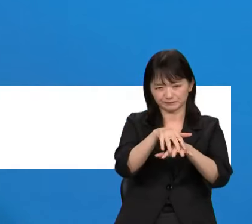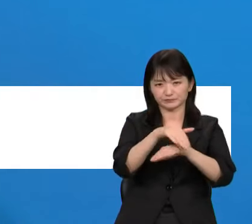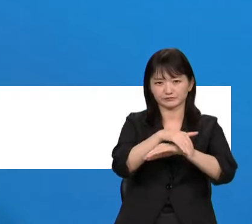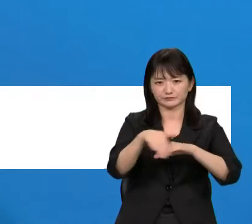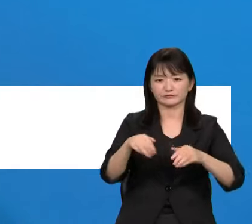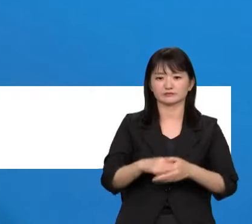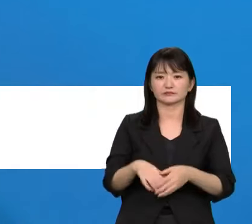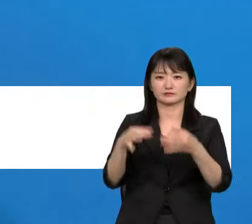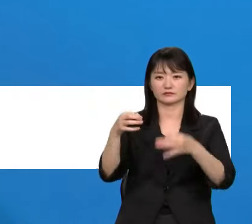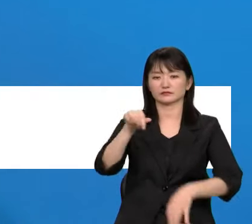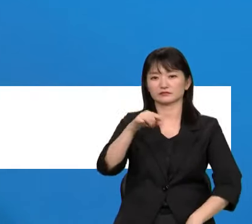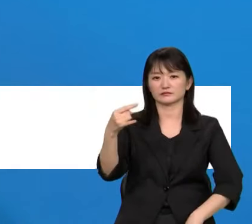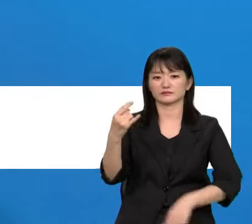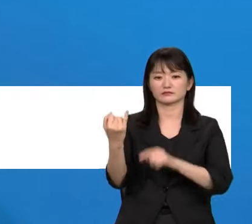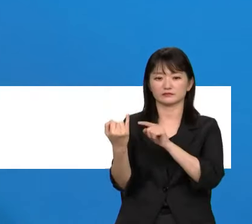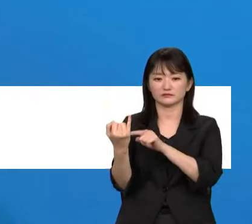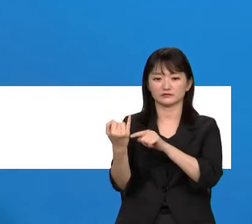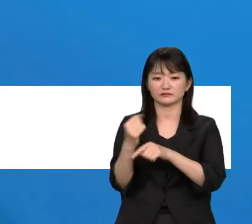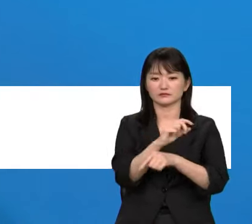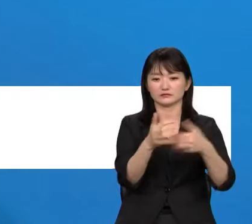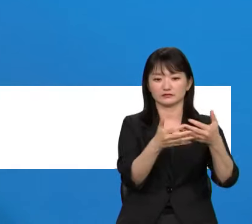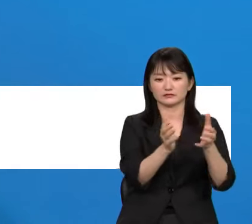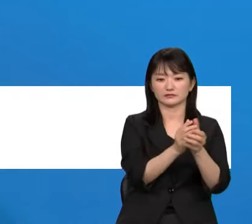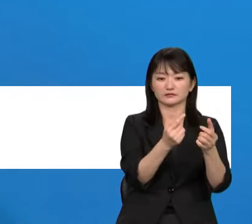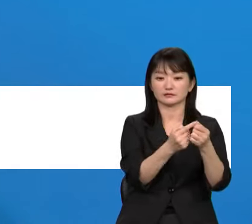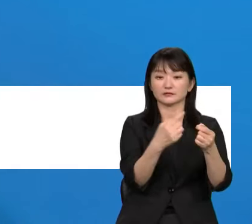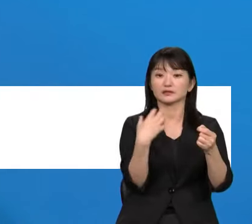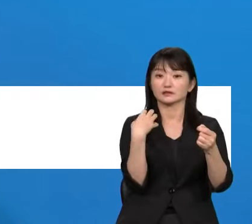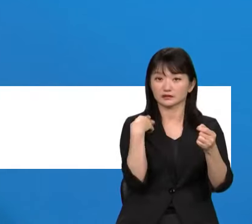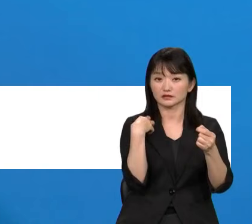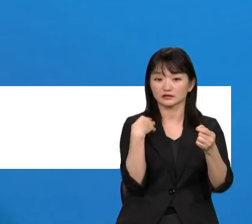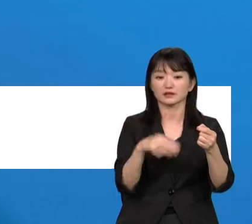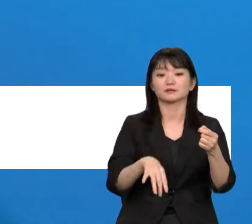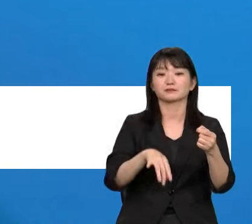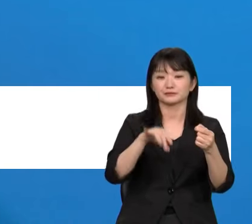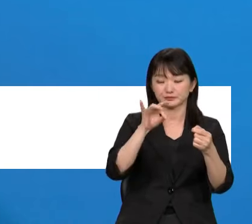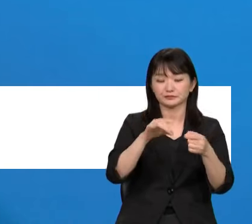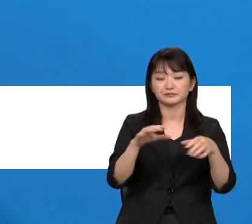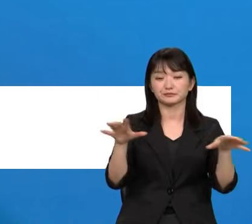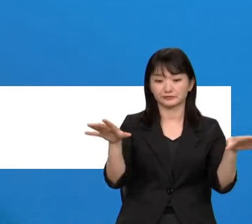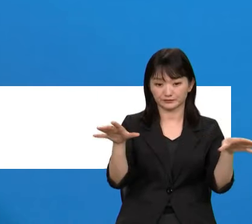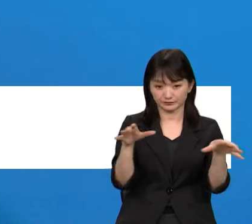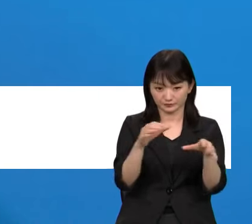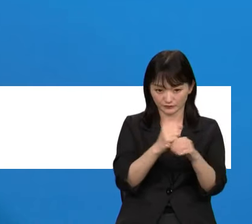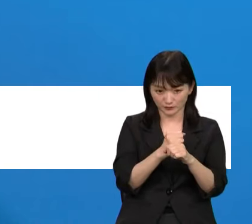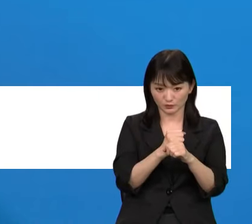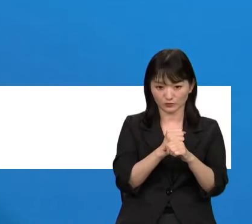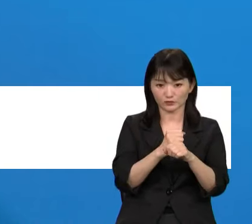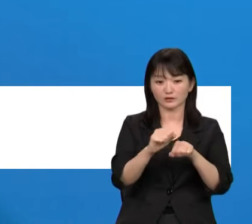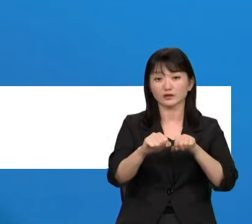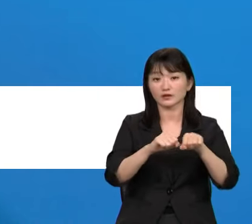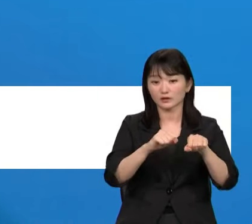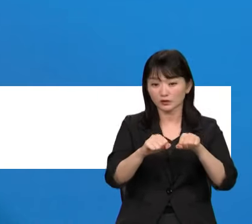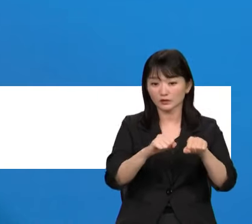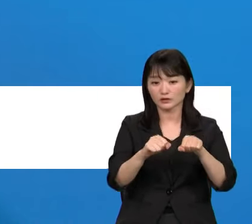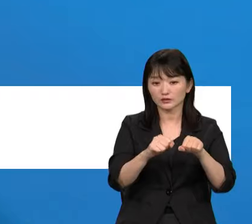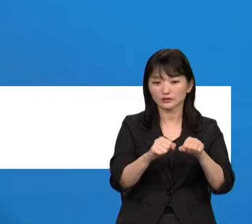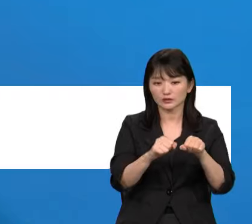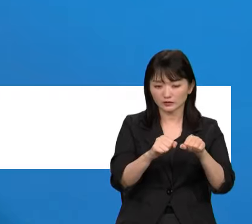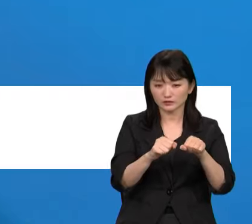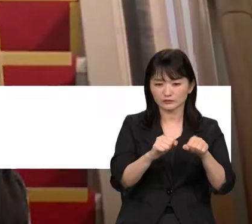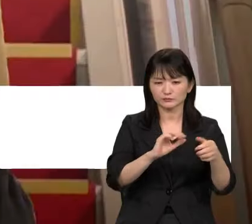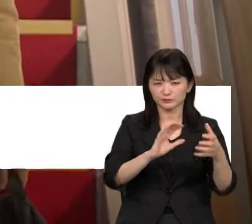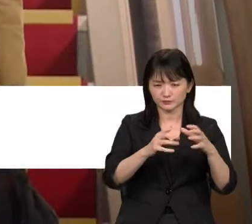관련해서 제1야당으로서 책임을 지고 선제적이고 종합적인 대응을 위한 단위가 필요하다는